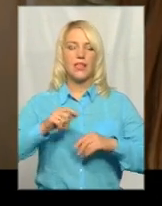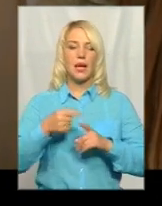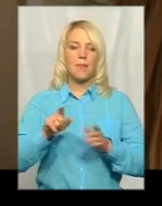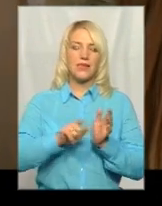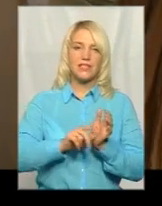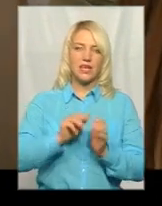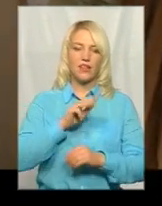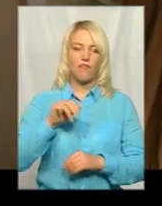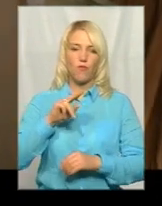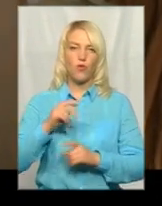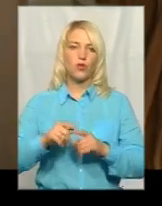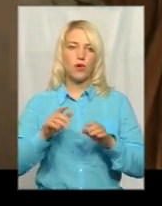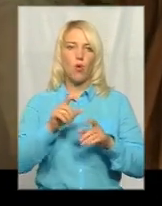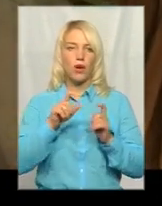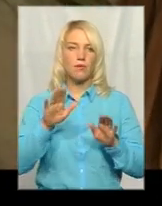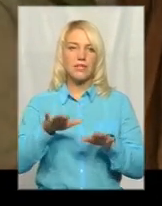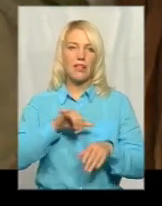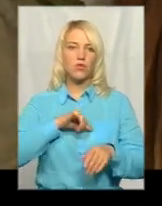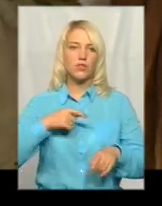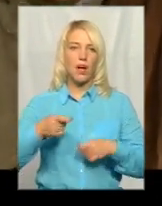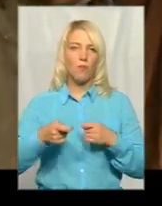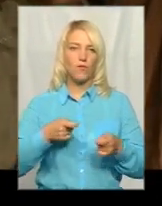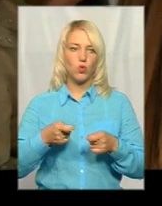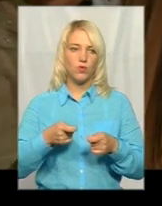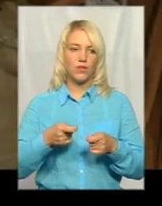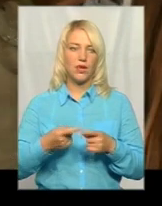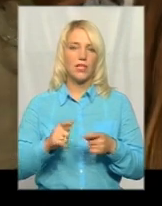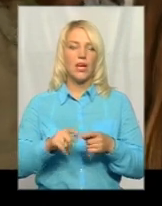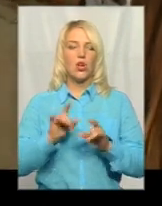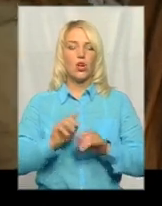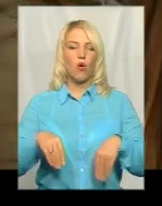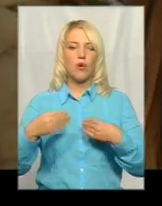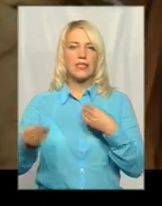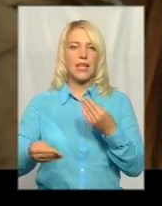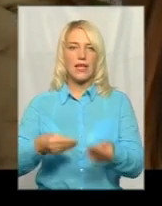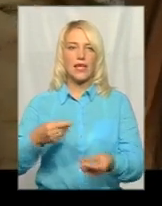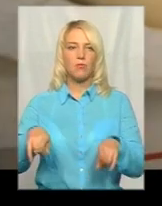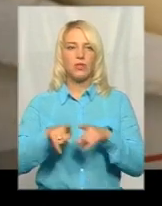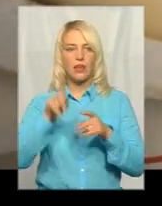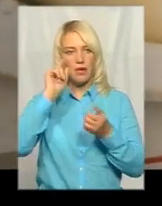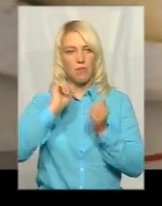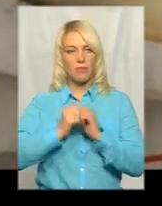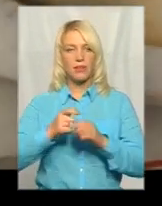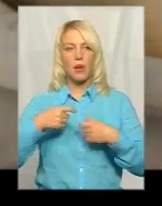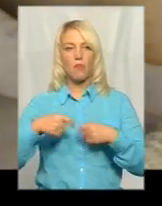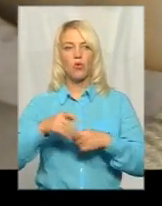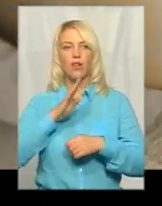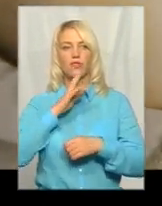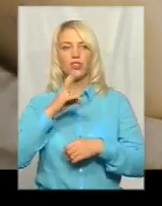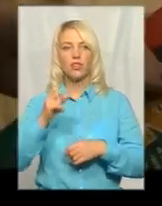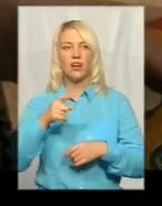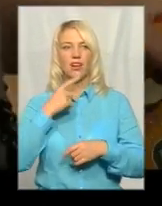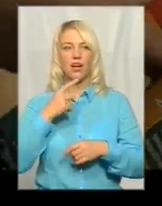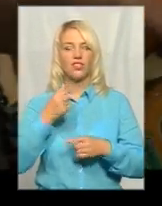місцевого самоврядування. Ми проводимо роботу щодо оформлення трудових відносин. Роздаємо такі, будь ласка, пам'яточки. Продавчиня Галина Корчевна